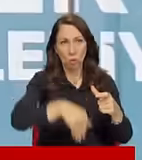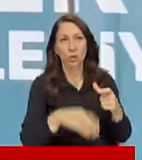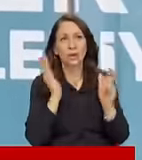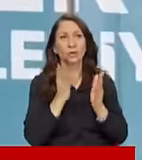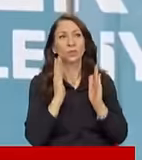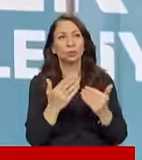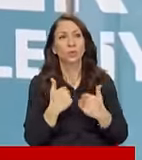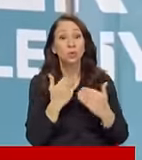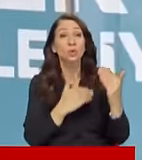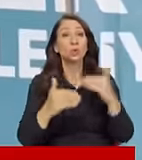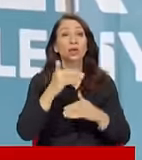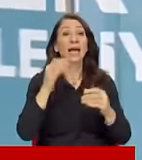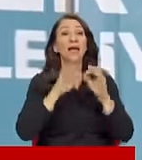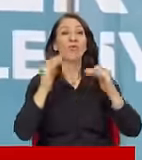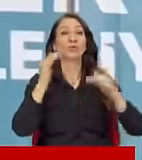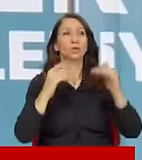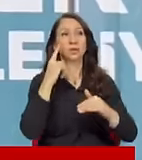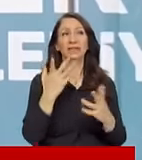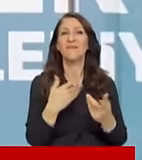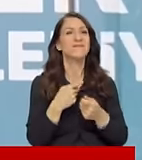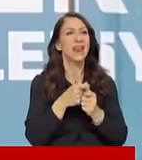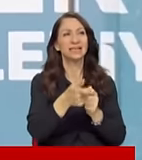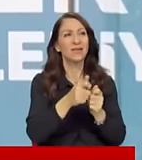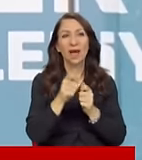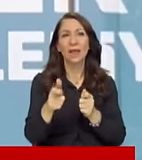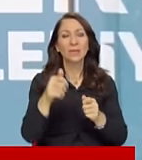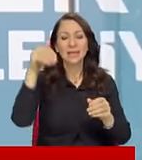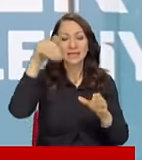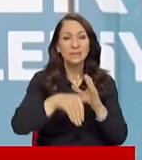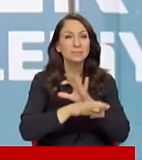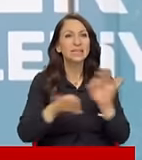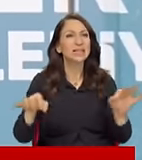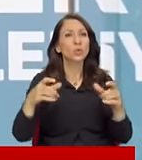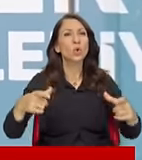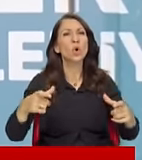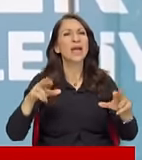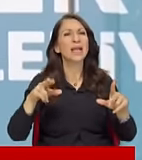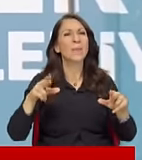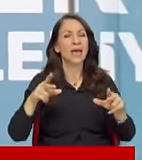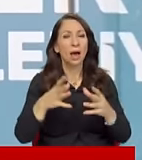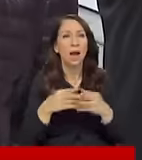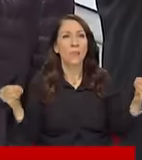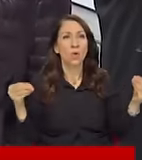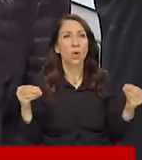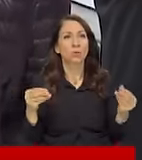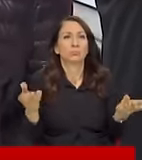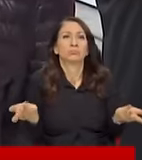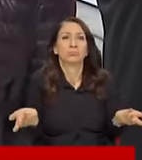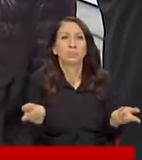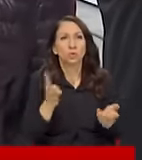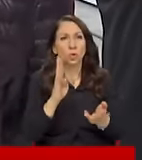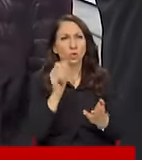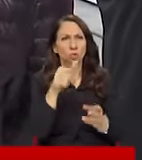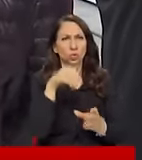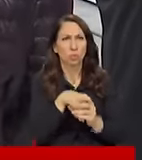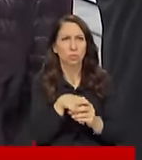gidiyoruz. Yüksek enflasyon ortamında ne verirsek verelim dipsiz kuyu misali kaybolup gidiyor. Zaten 4